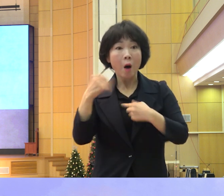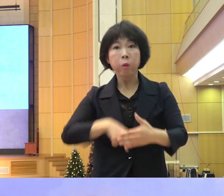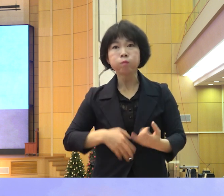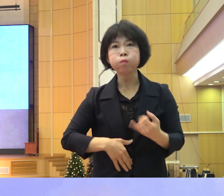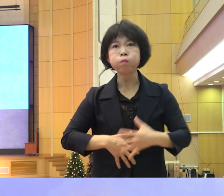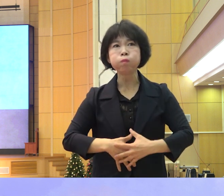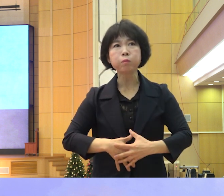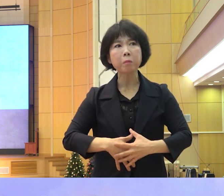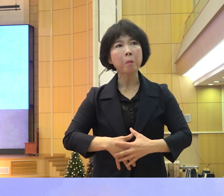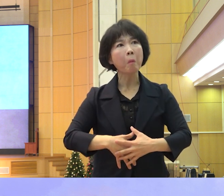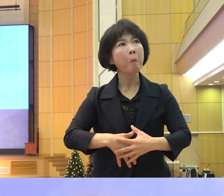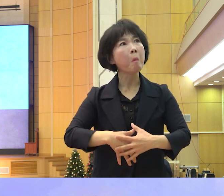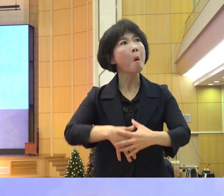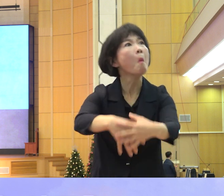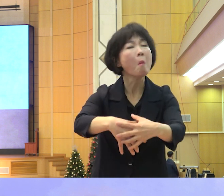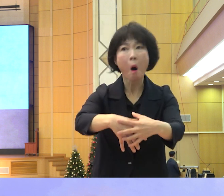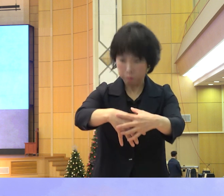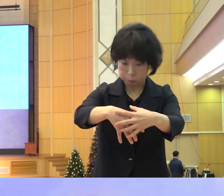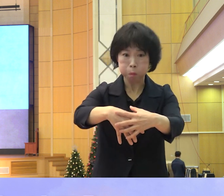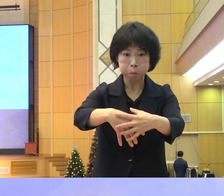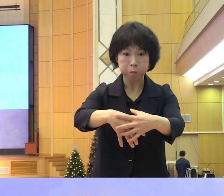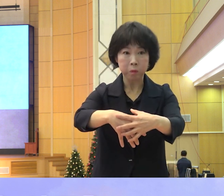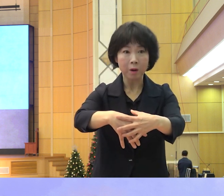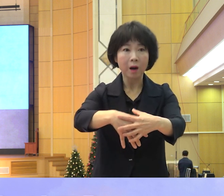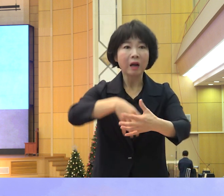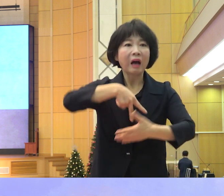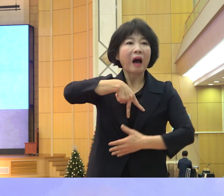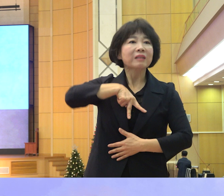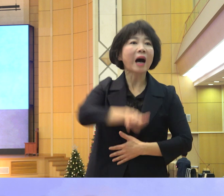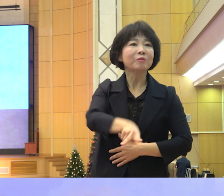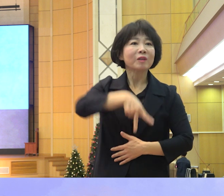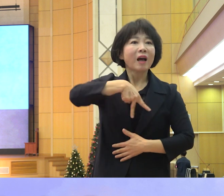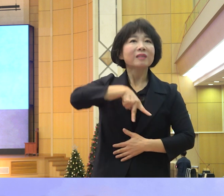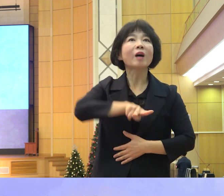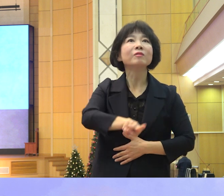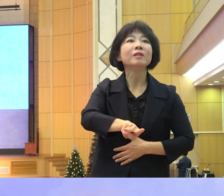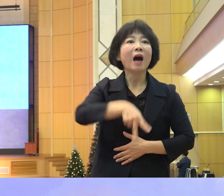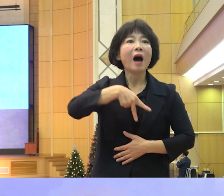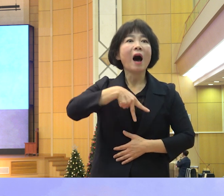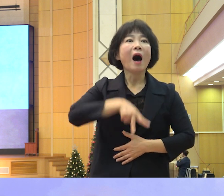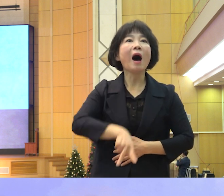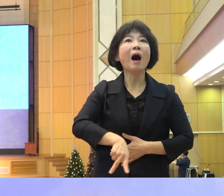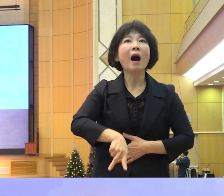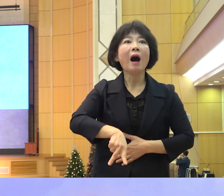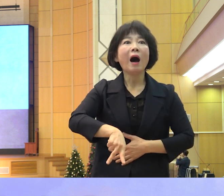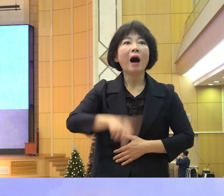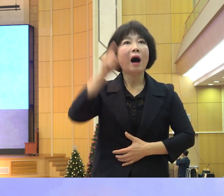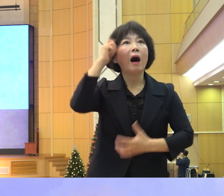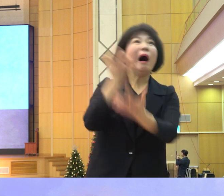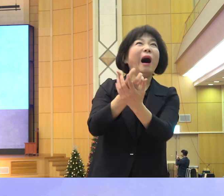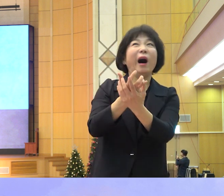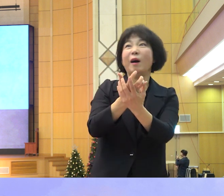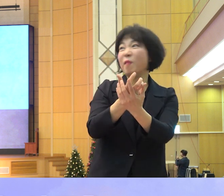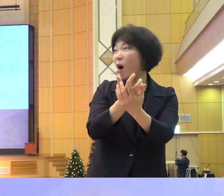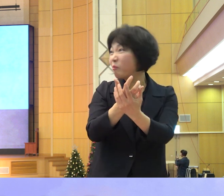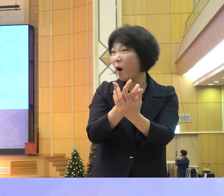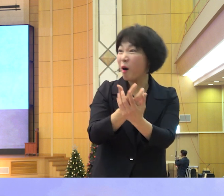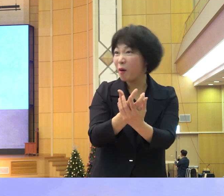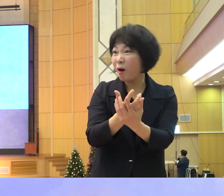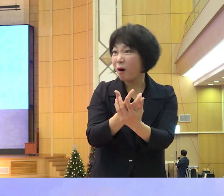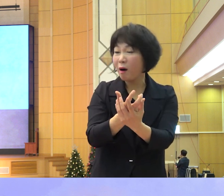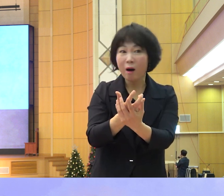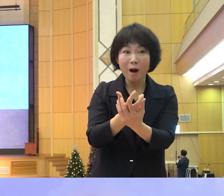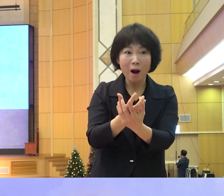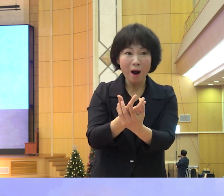시어머니가 아들을 낳았는데 쌍둥이를 낳았어. 하나만 낳아도 되는데 시어머니가 날 필요도 없는데 쌍둥이